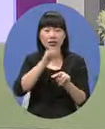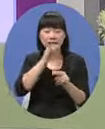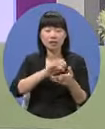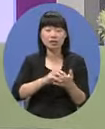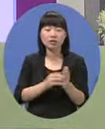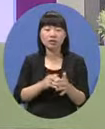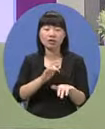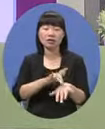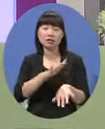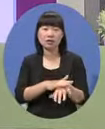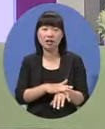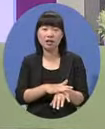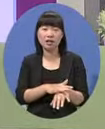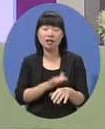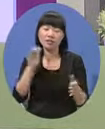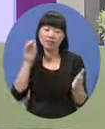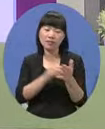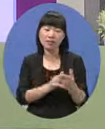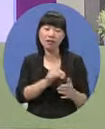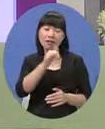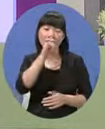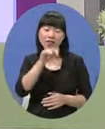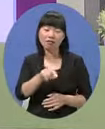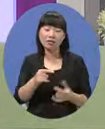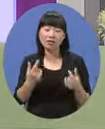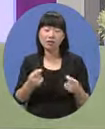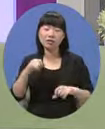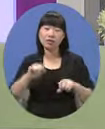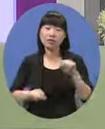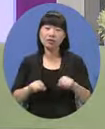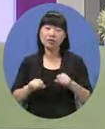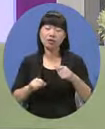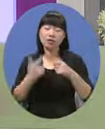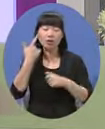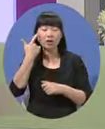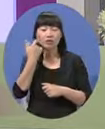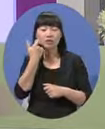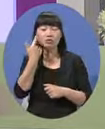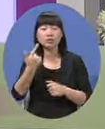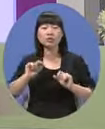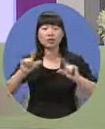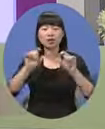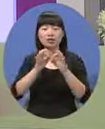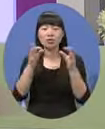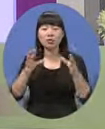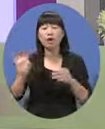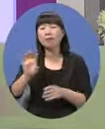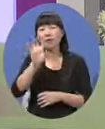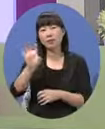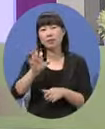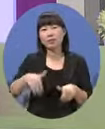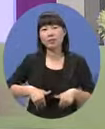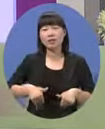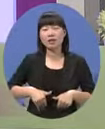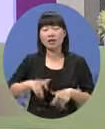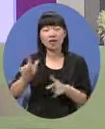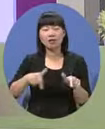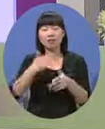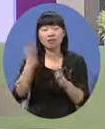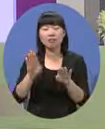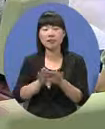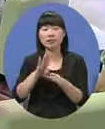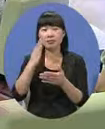정도의 습관에 그 이르려면은 이 똑같은 행동을 66일 동안 반복을 해야 된다고 합니다. 쉬지 않고 66일 동안. 네, 하루도 66일. 빼지